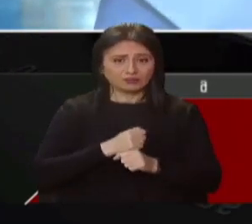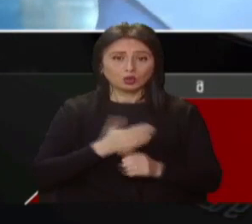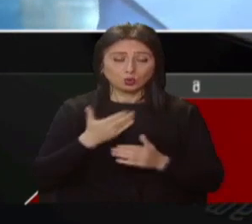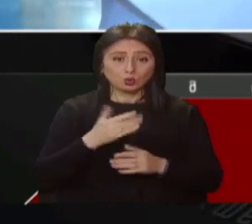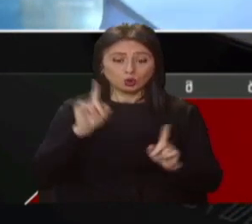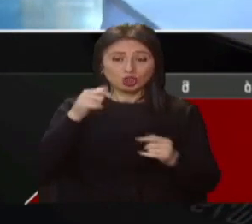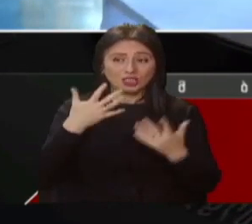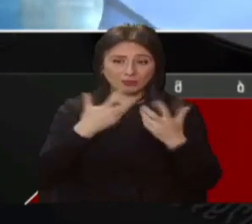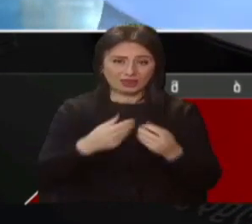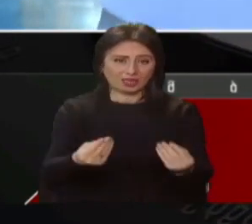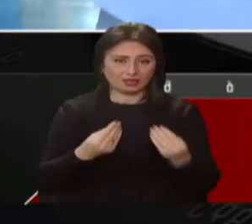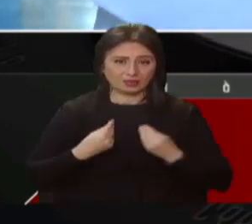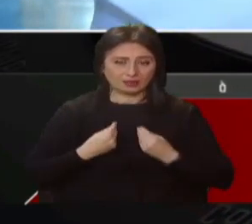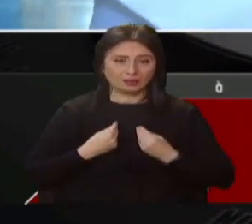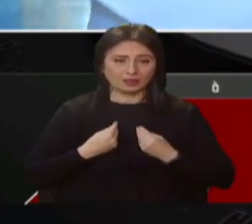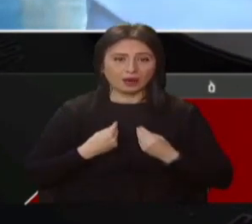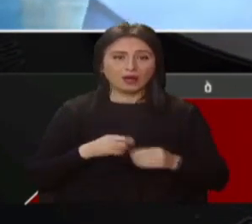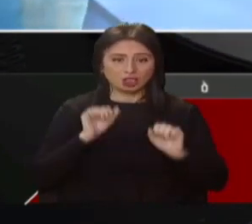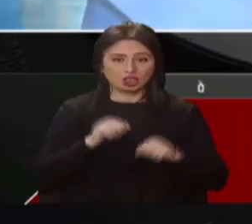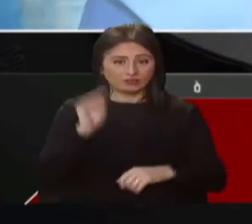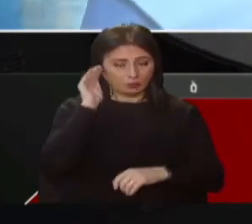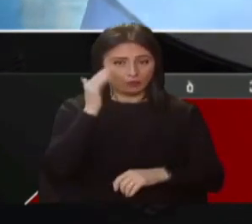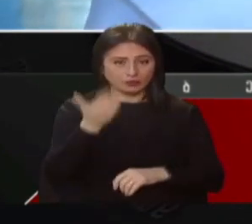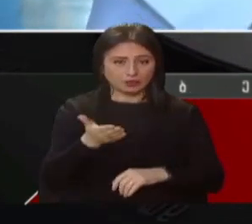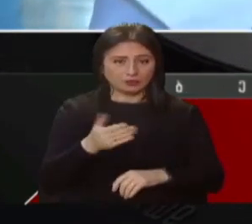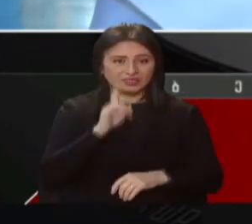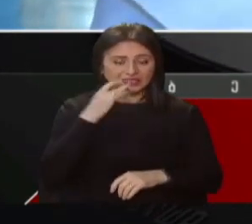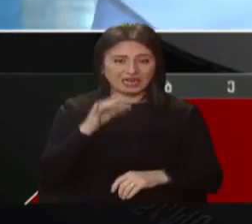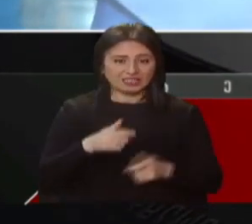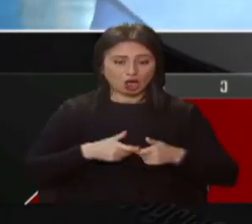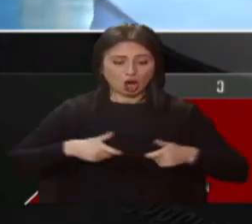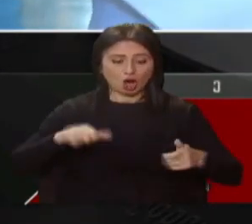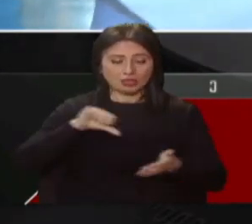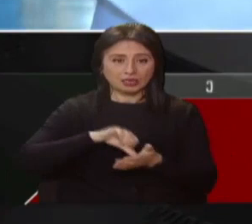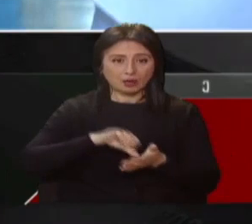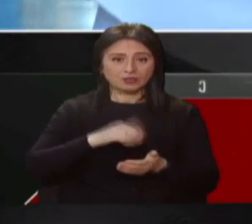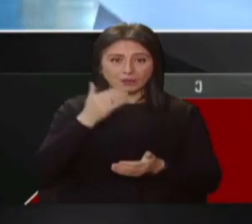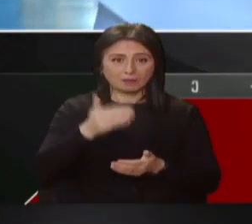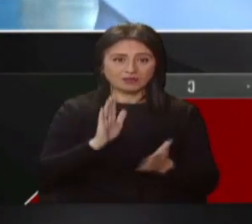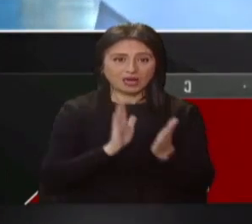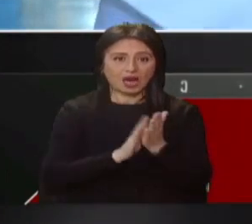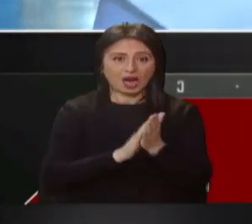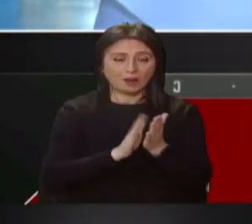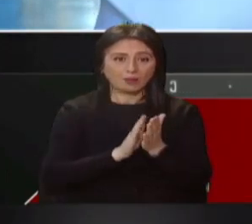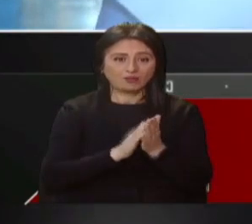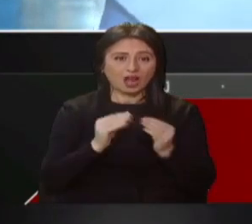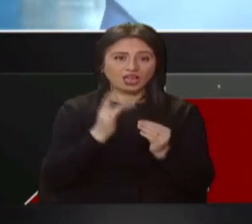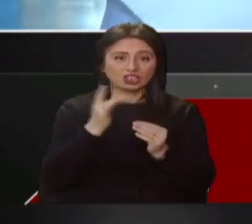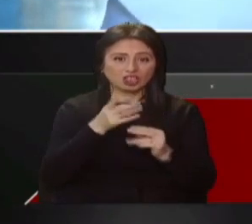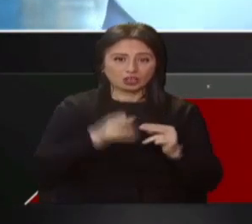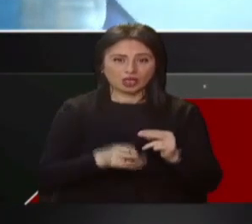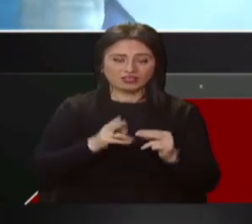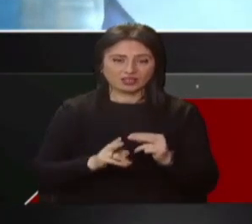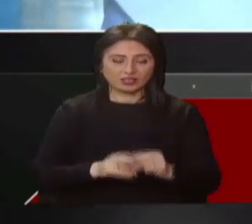მათ შესაბამისი აღჭურვილობა ექნებათ. შეგვიძლია მოვისმინოთ ზელენსკის კონგრესში გამოსვლა, რომელიც მას აპლოდისმენტებით 10 ჯერ